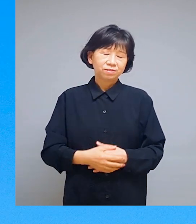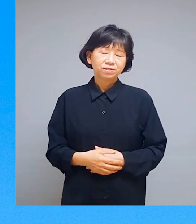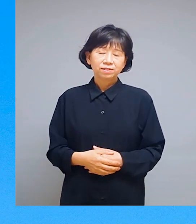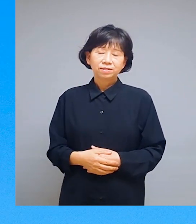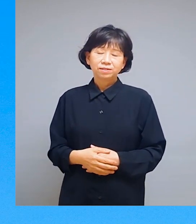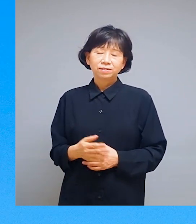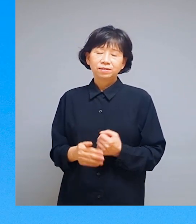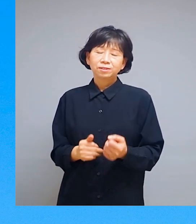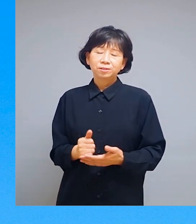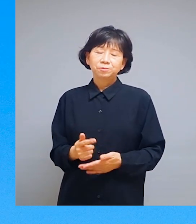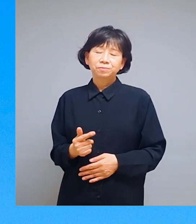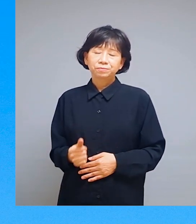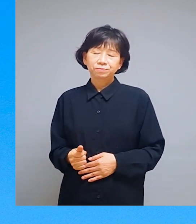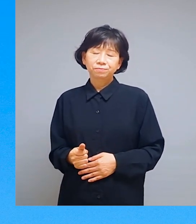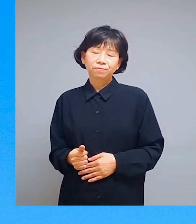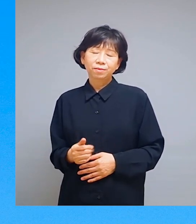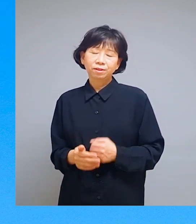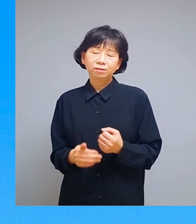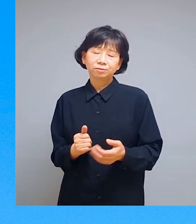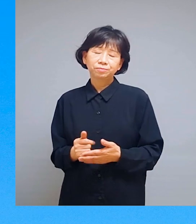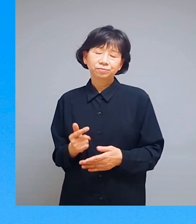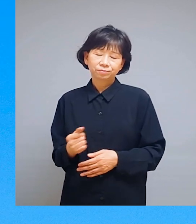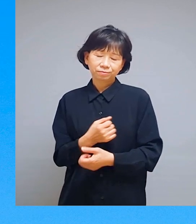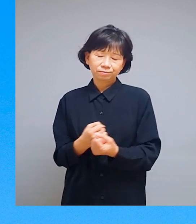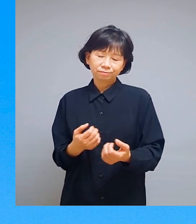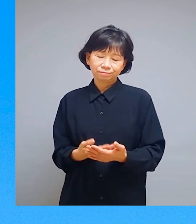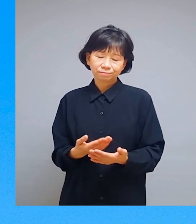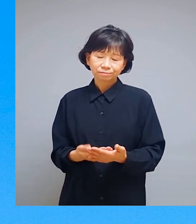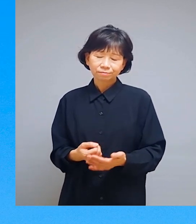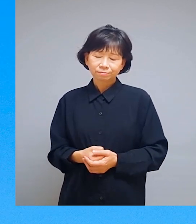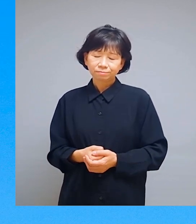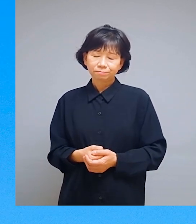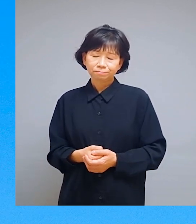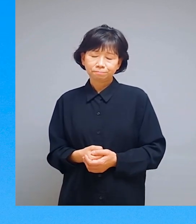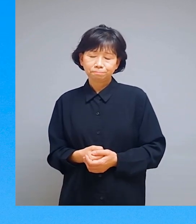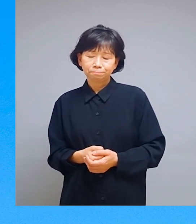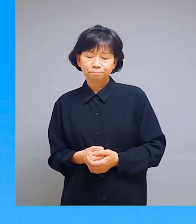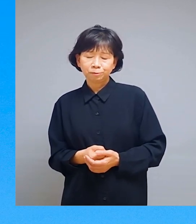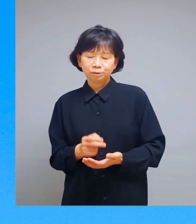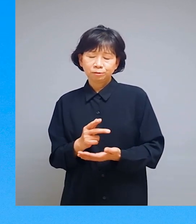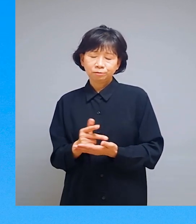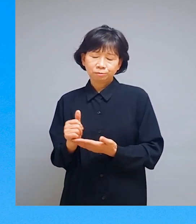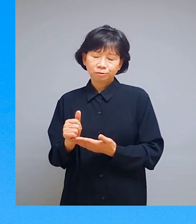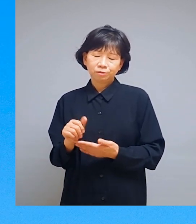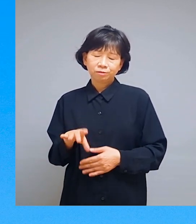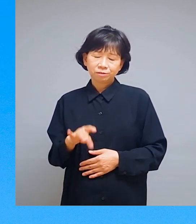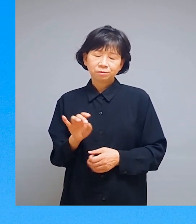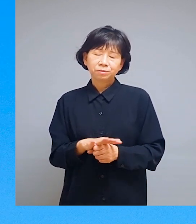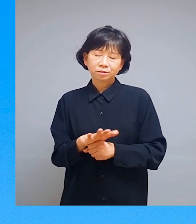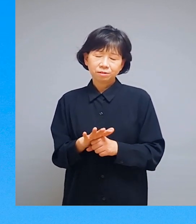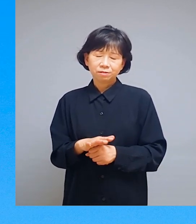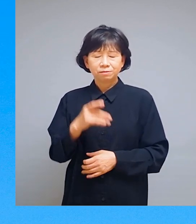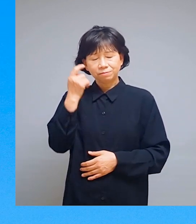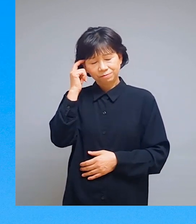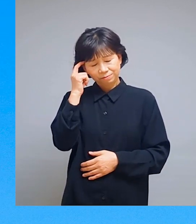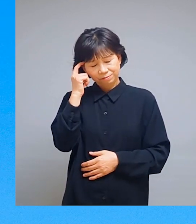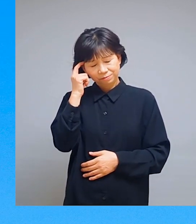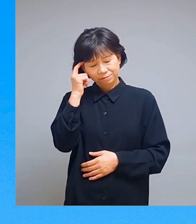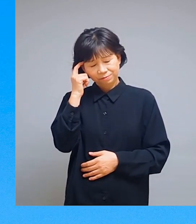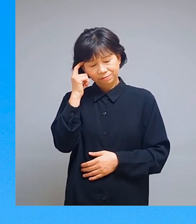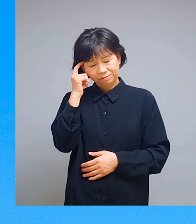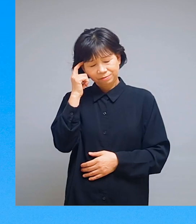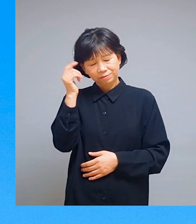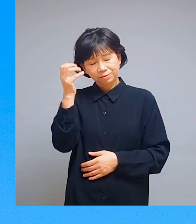주여 하나님 아버지 용서하여 주시옵소서. 주님과의 첫사랑을 떠올려 그